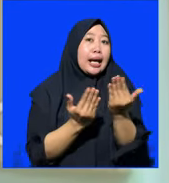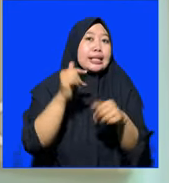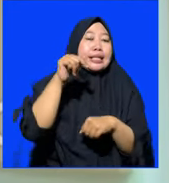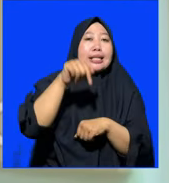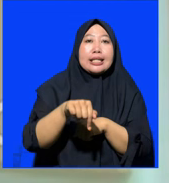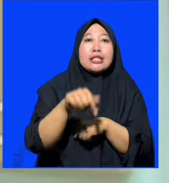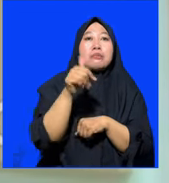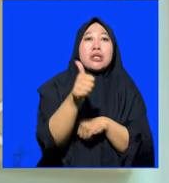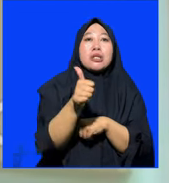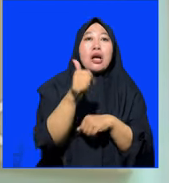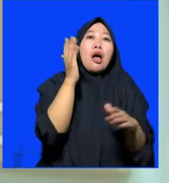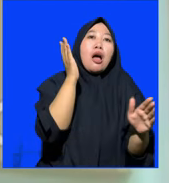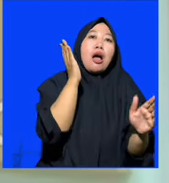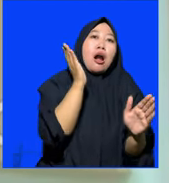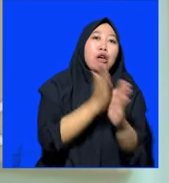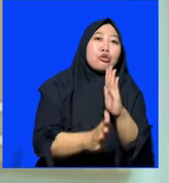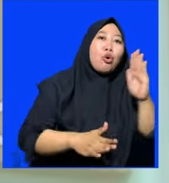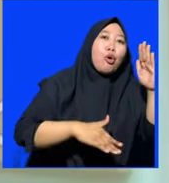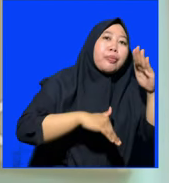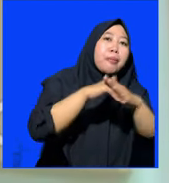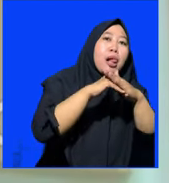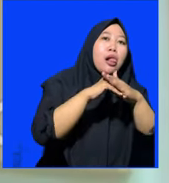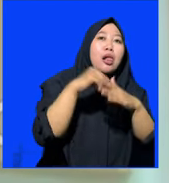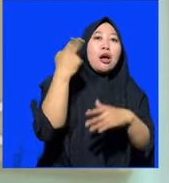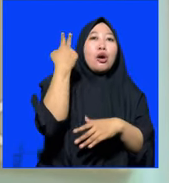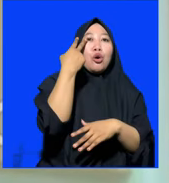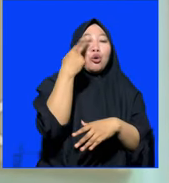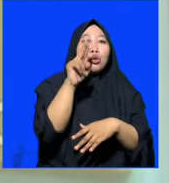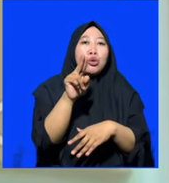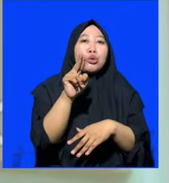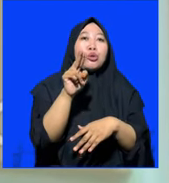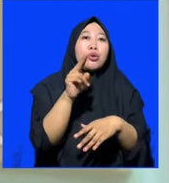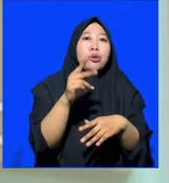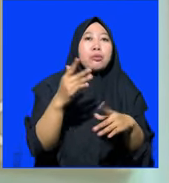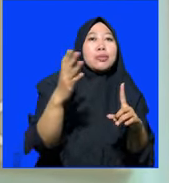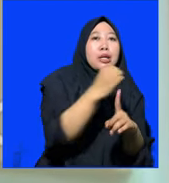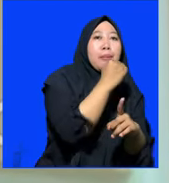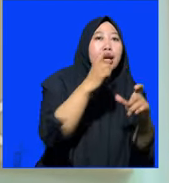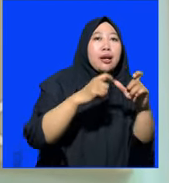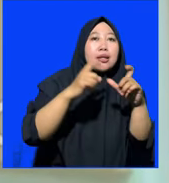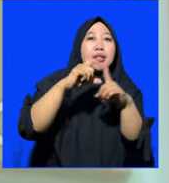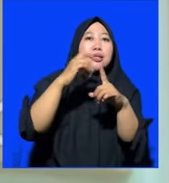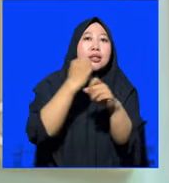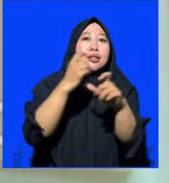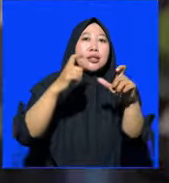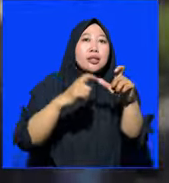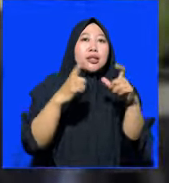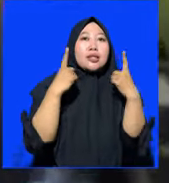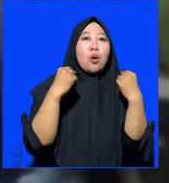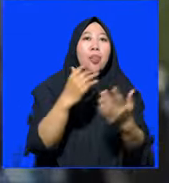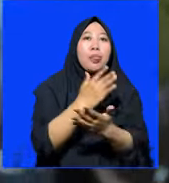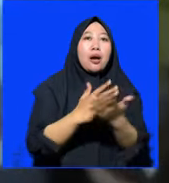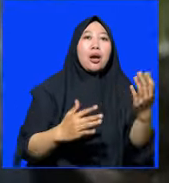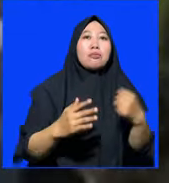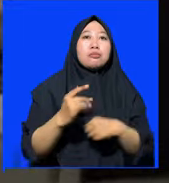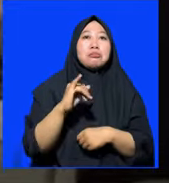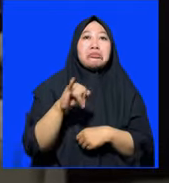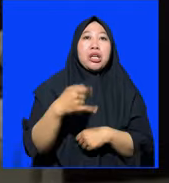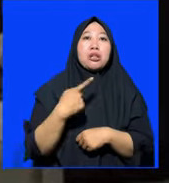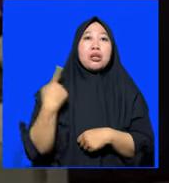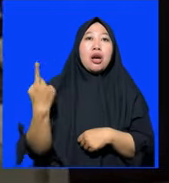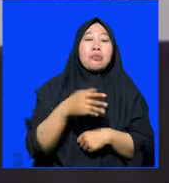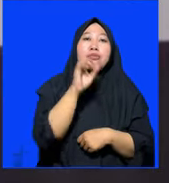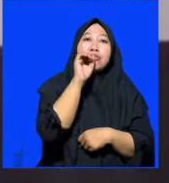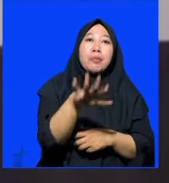diluncurkan bisa digunakan secara optimal untuk pelaksanaan dan pencapaian SDGs yang ada di Jawa Tengah. Jadi kami terima kasih